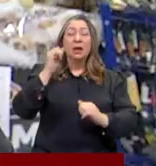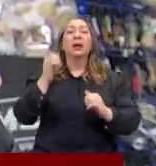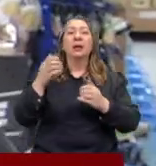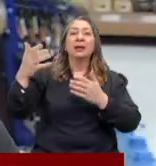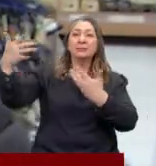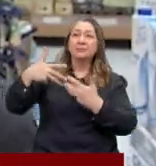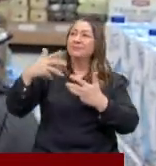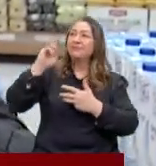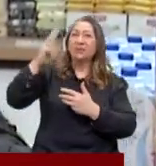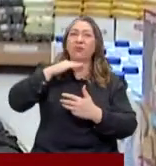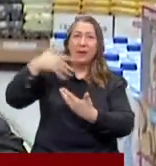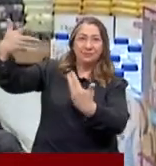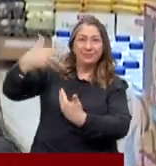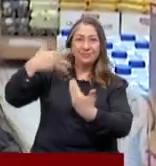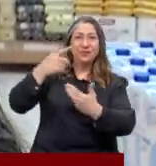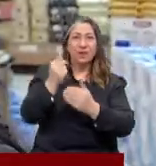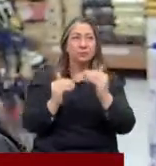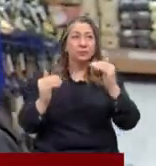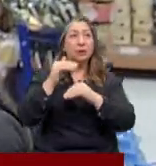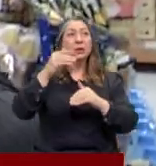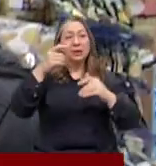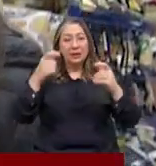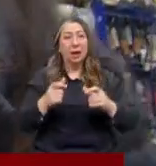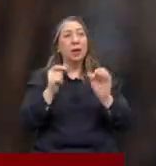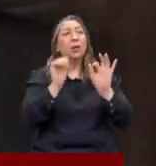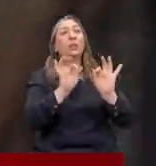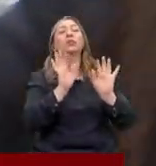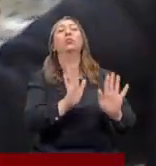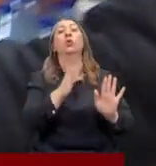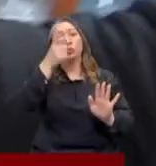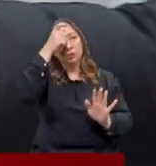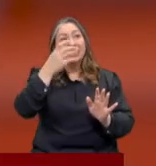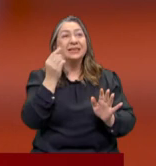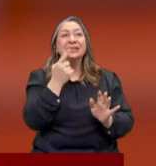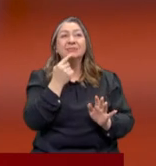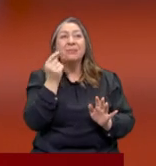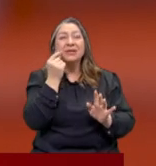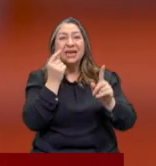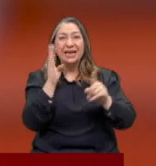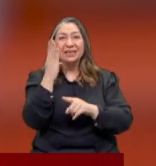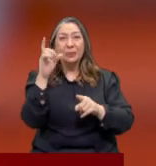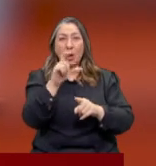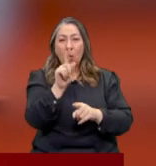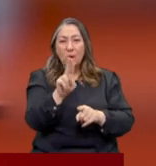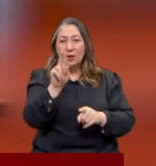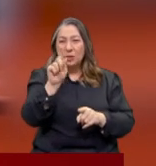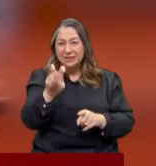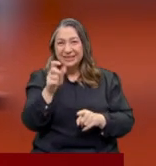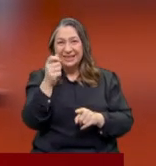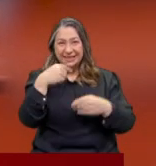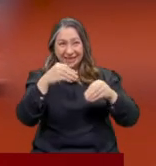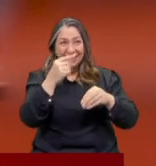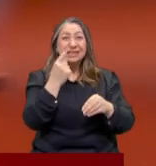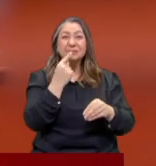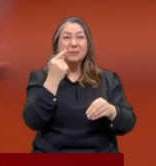ithal bakliyatlardaki fiyatlar artıyor ancak yerli de yerinde durmuyor. Örneğin kırmızı mercimek. Kasım ayında 17-18 liralara